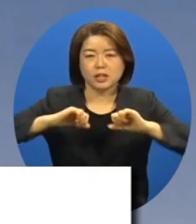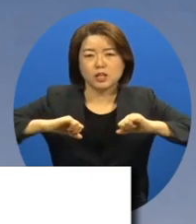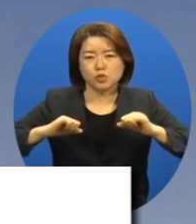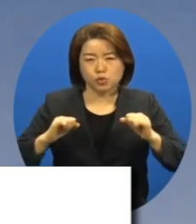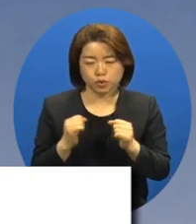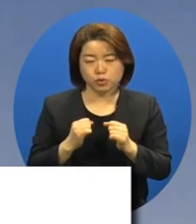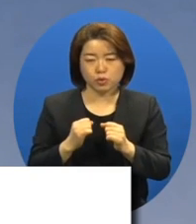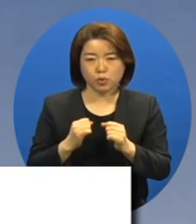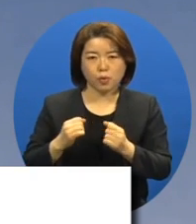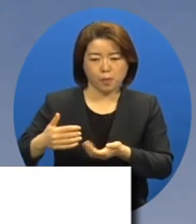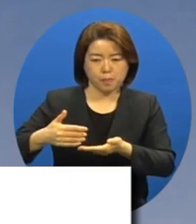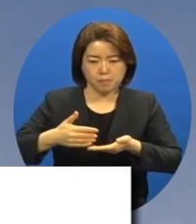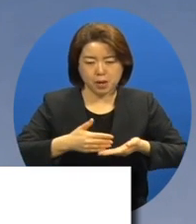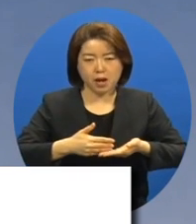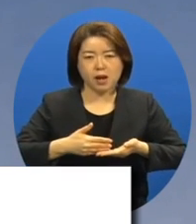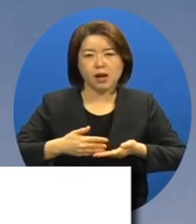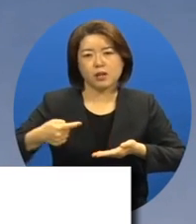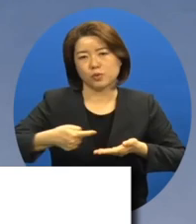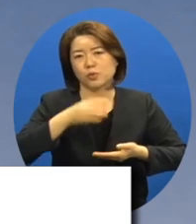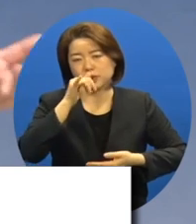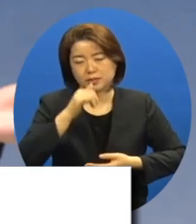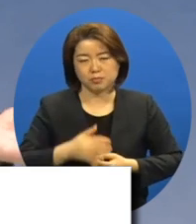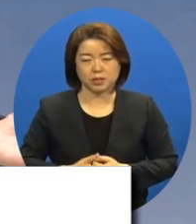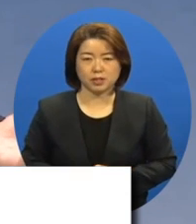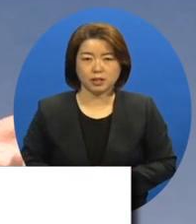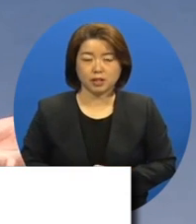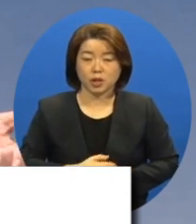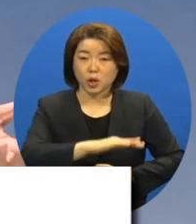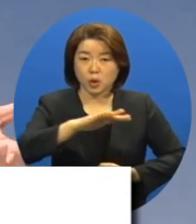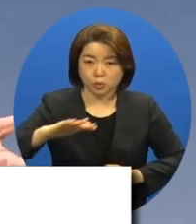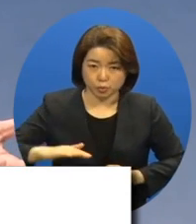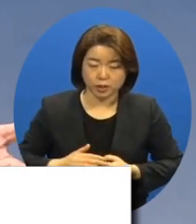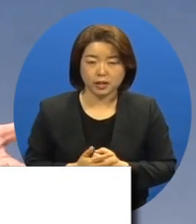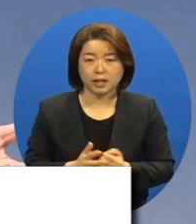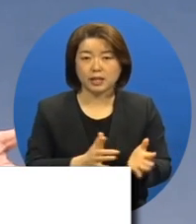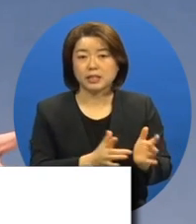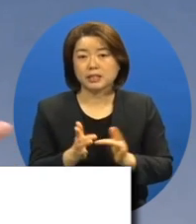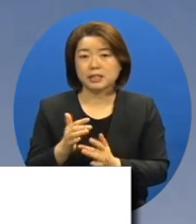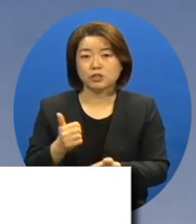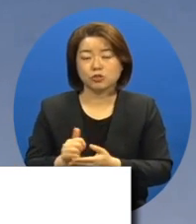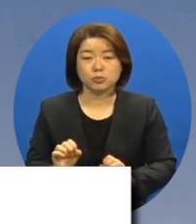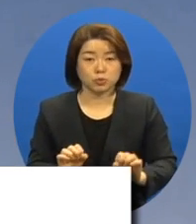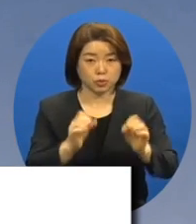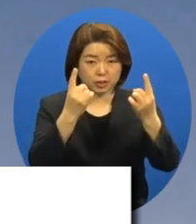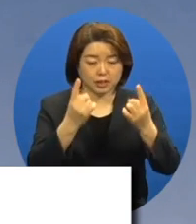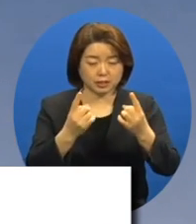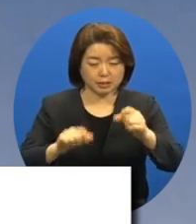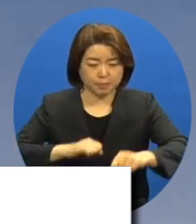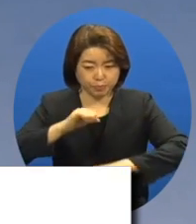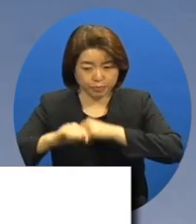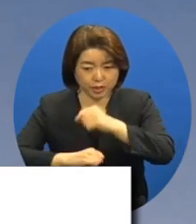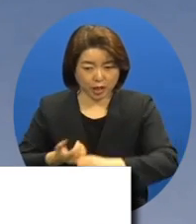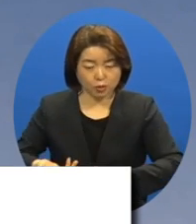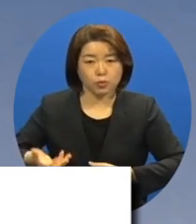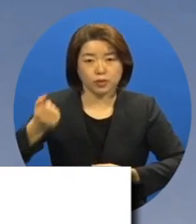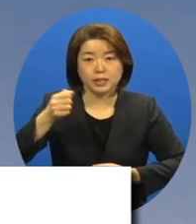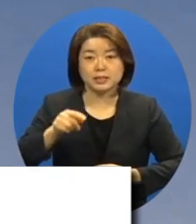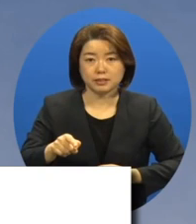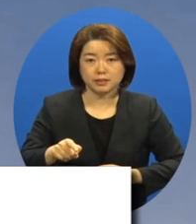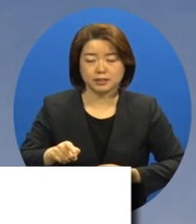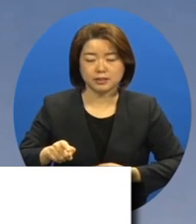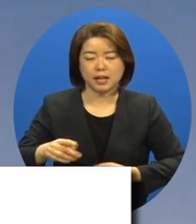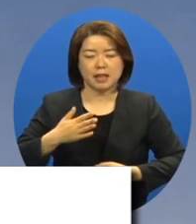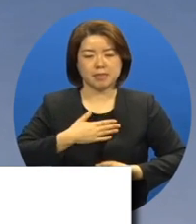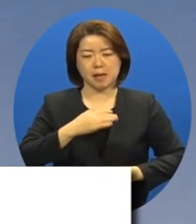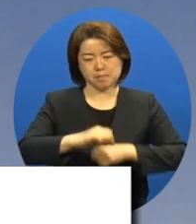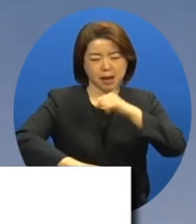요구하신다 는 것입니다 여러분 우리가 예수님으로 인하여 자유를 얻은 것은 마음대로